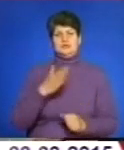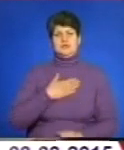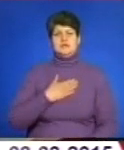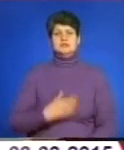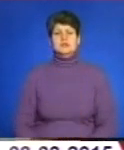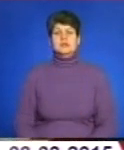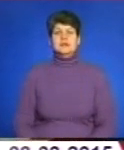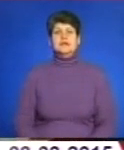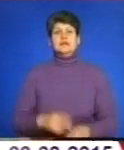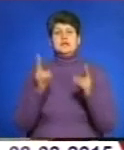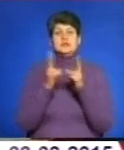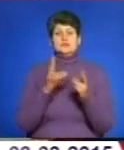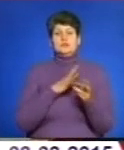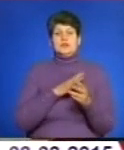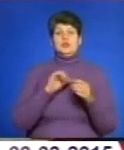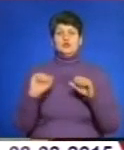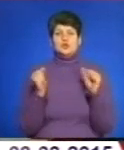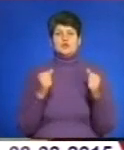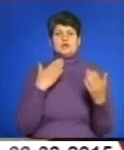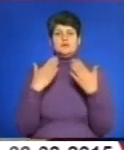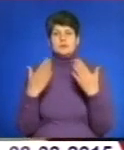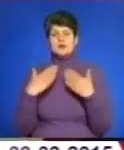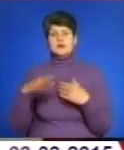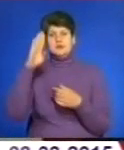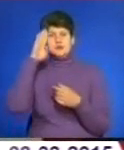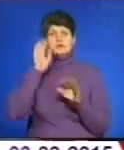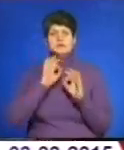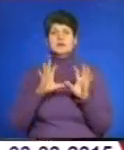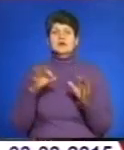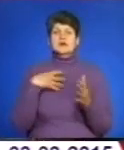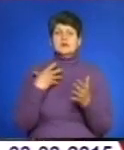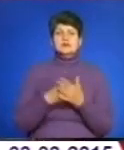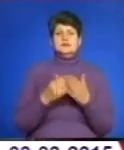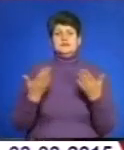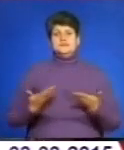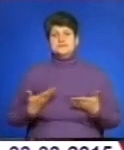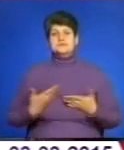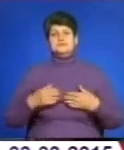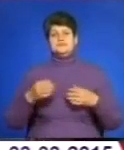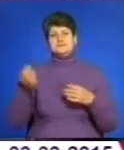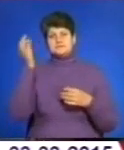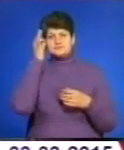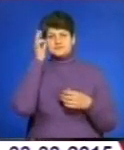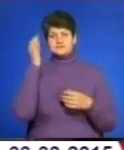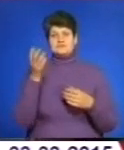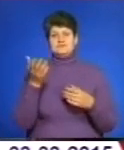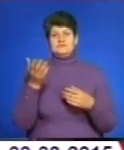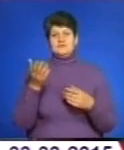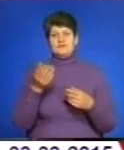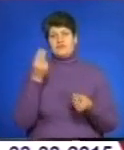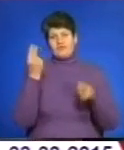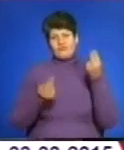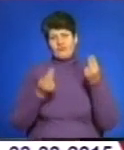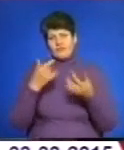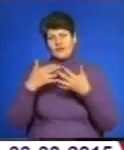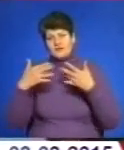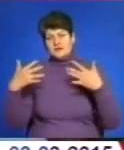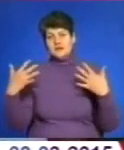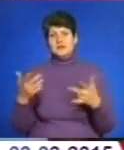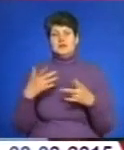дітей, за народжених дітей. Власне, наша родина там стоїть за дітей, як за своїх, так і за ваших. Тому ми іще раз